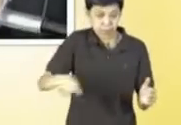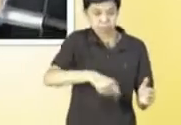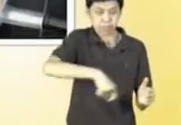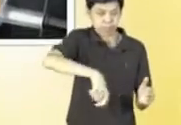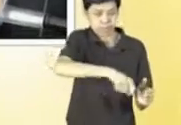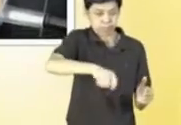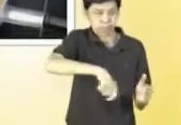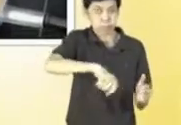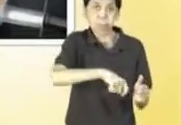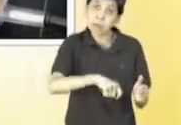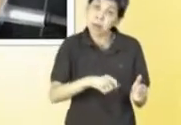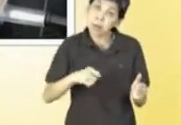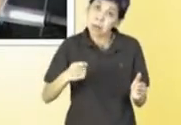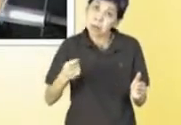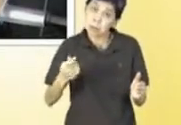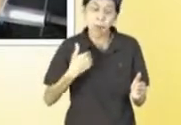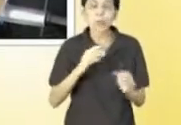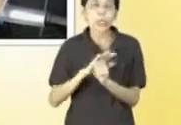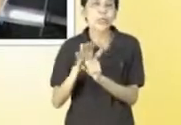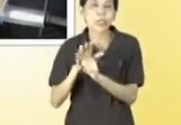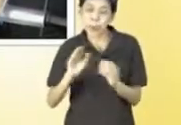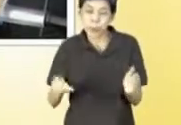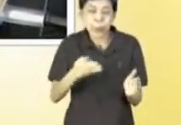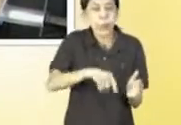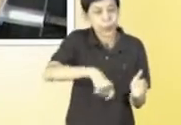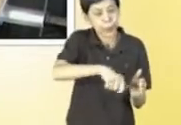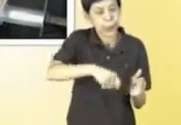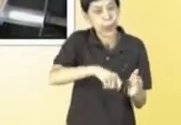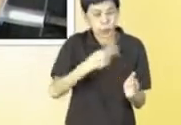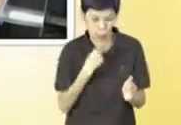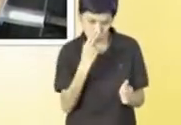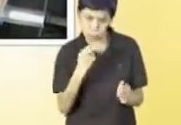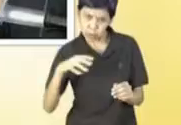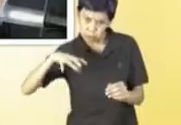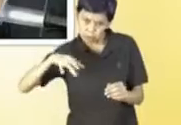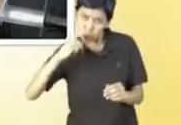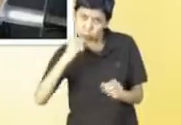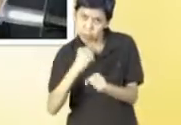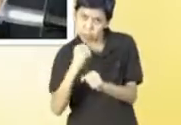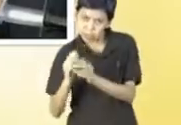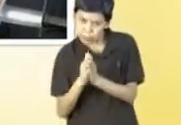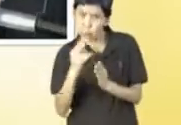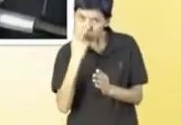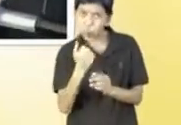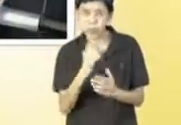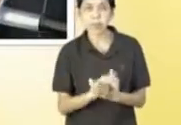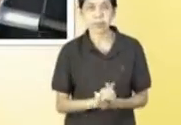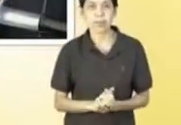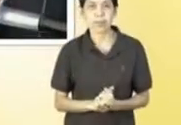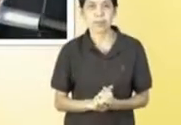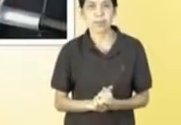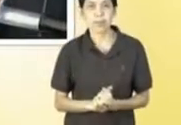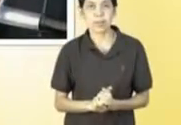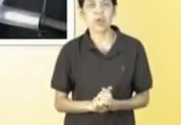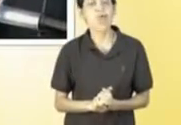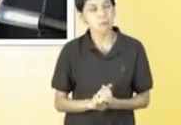อันนี้คือใส่ปริมาณแค่นี้หรือว่า ผมใส่แค่นี้ครับเพราะว่านั้นต้องดูปริมาณของที่เหล็กด้วย นะ ครับ ต้องดูให้มันเข้ากันด้วยนะคะ ครับผม